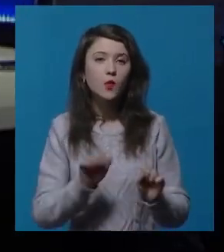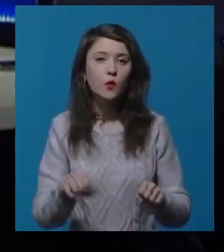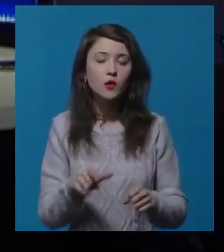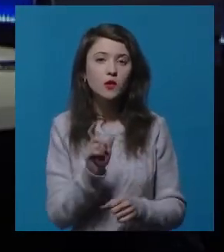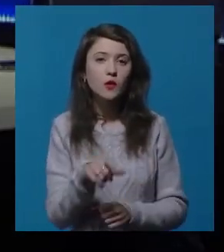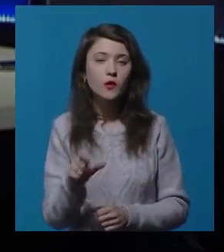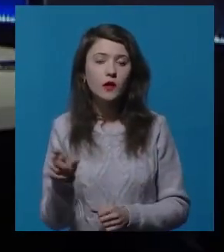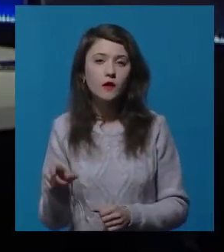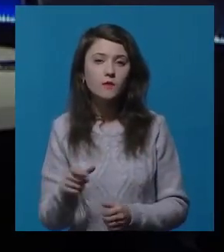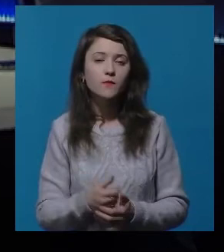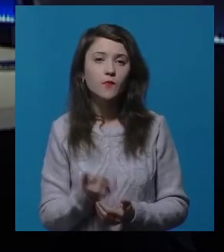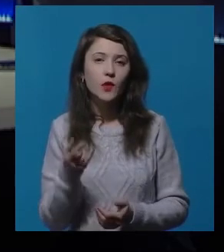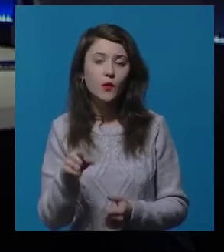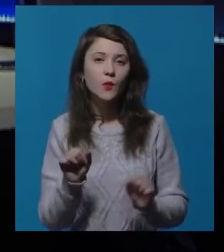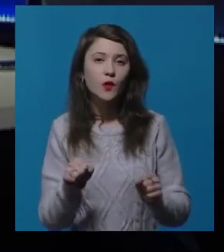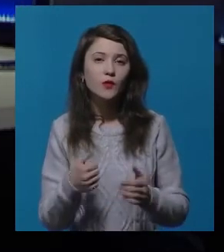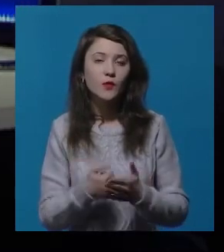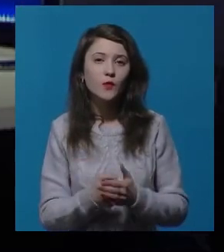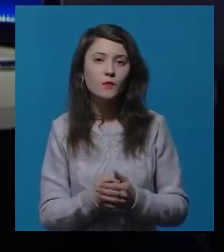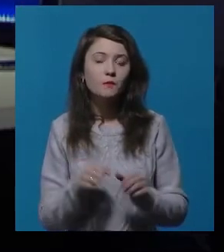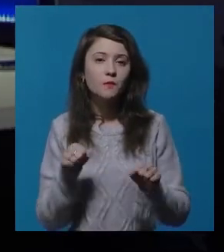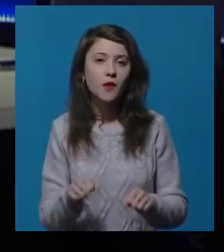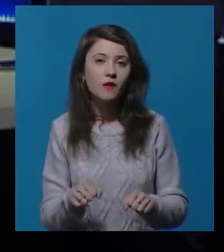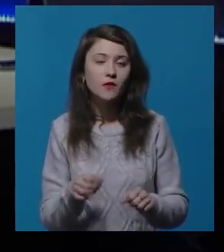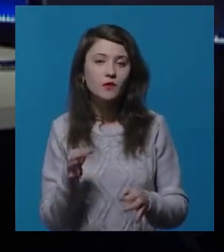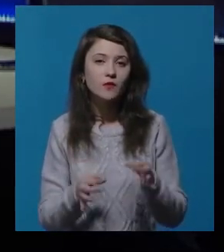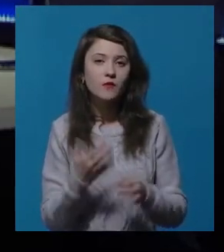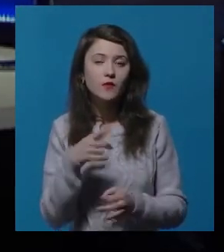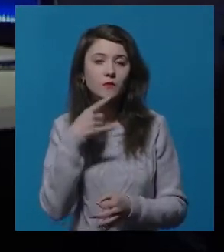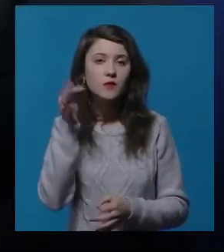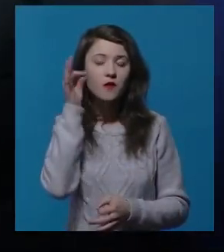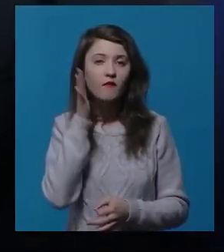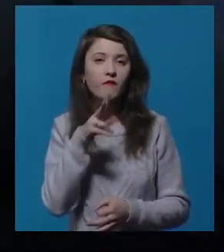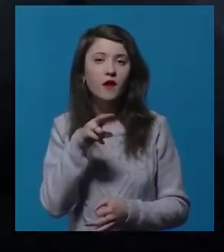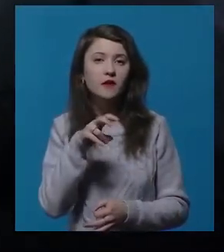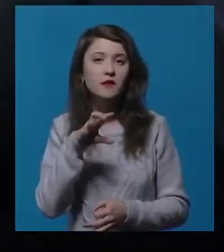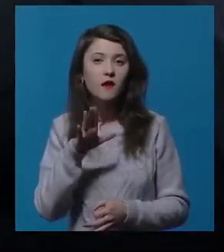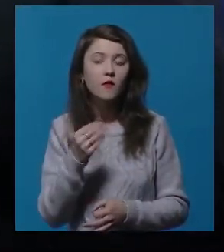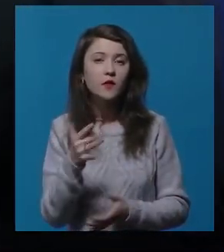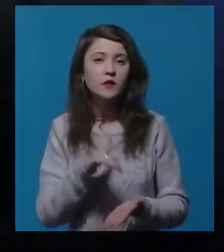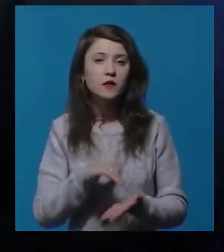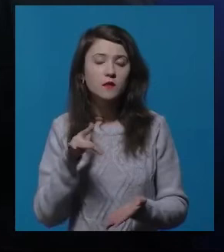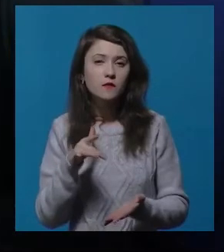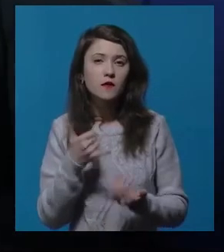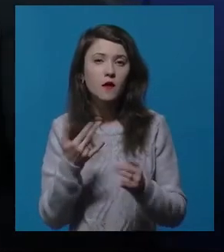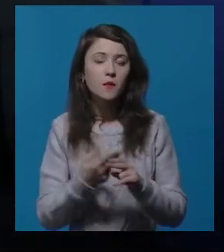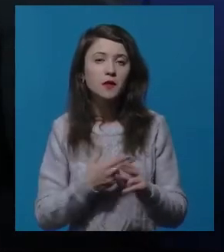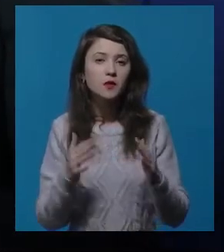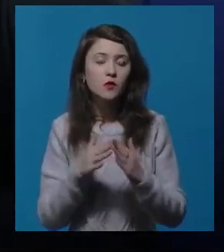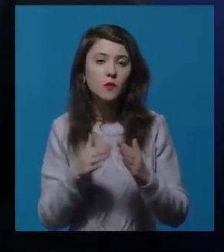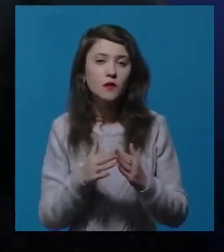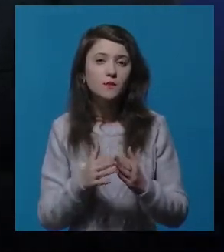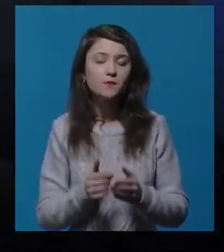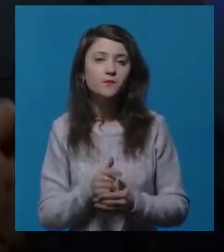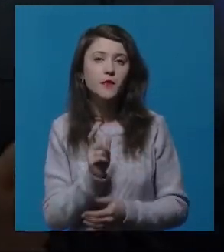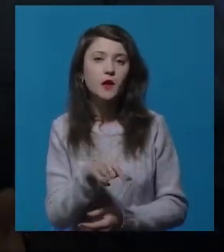у тому доступі до правосуддя. Фактично, так, ви згадали Владислава Помарчука та його центр бездомних. Та, власне,